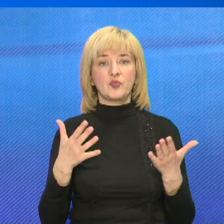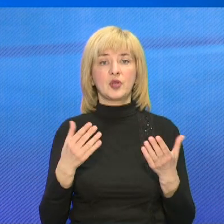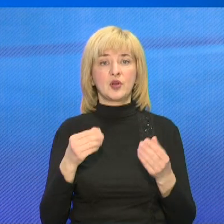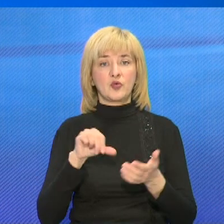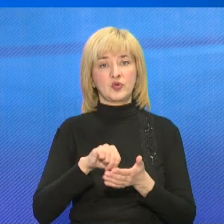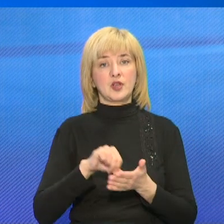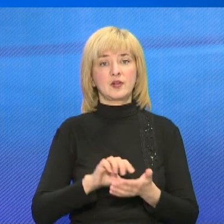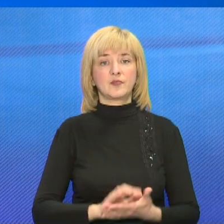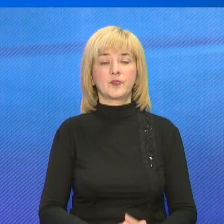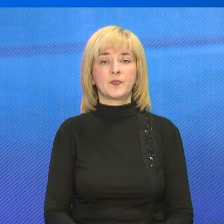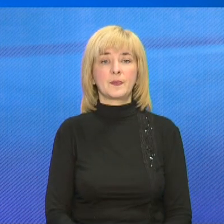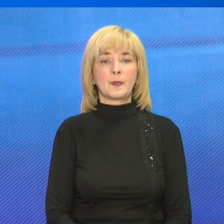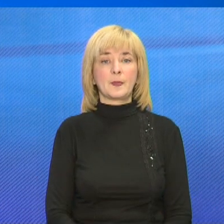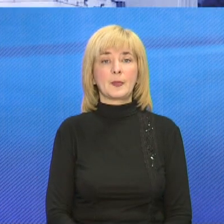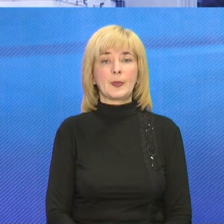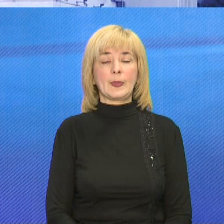удел.